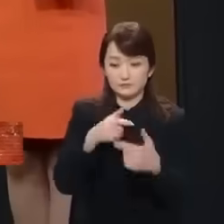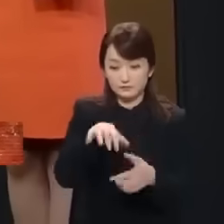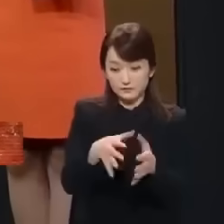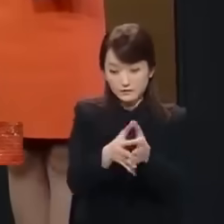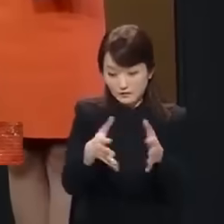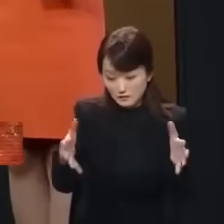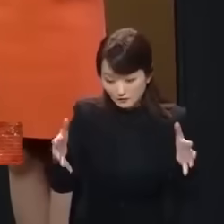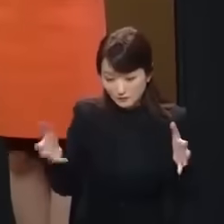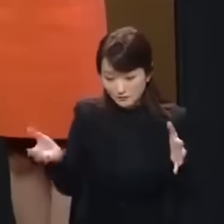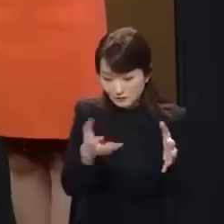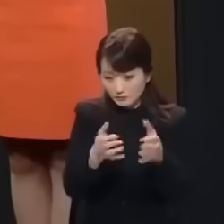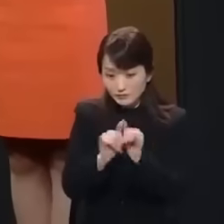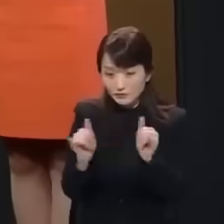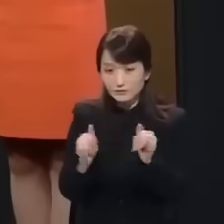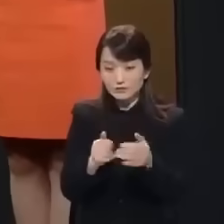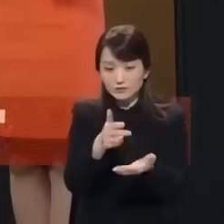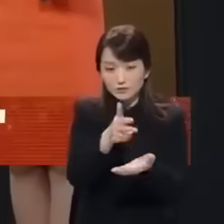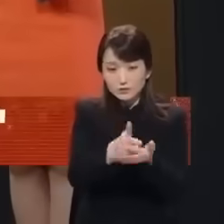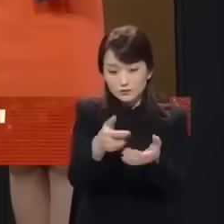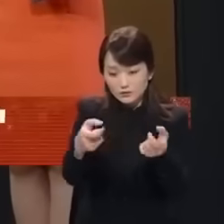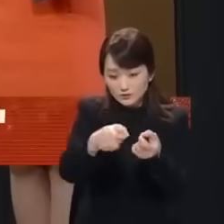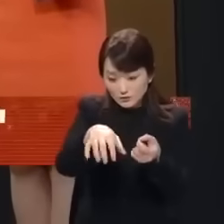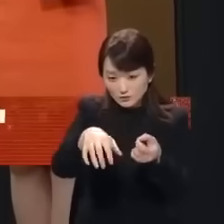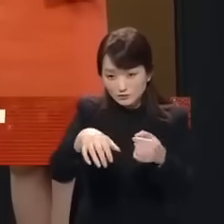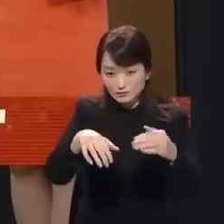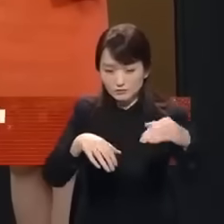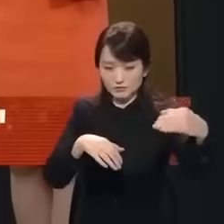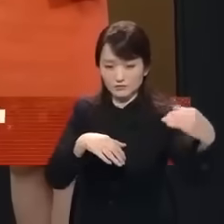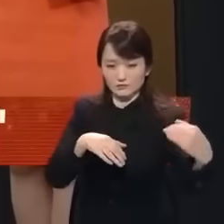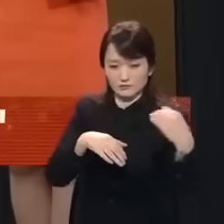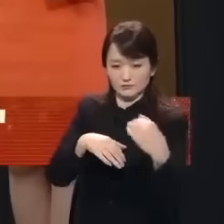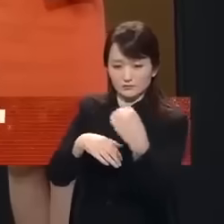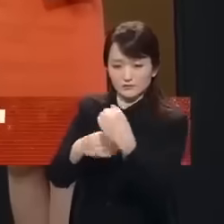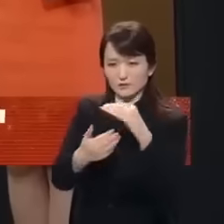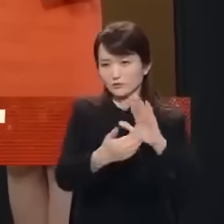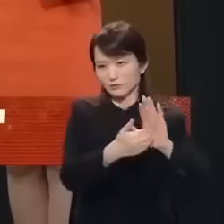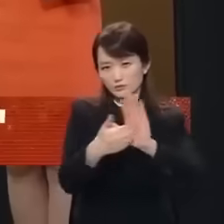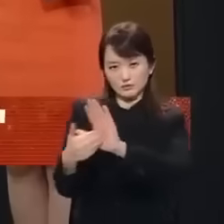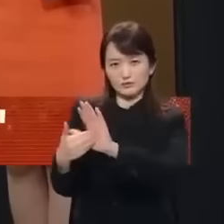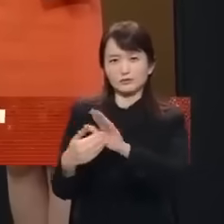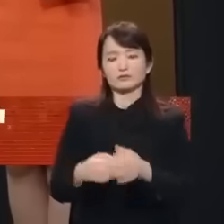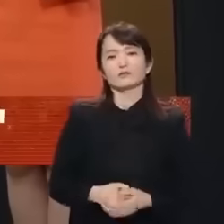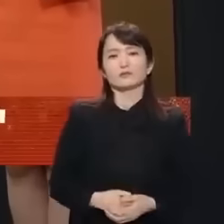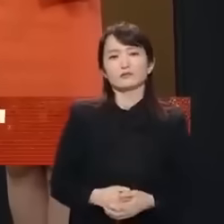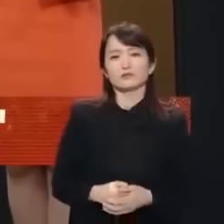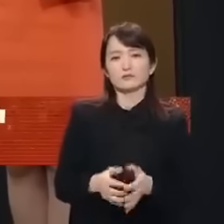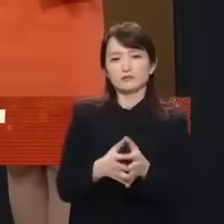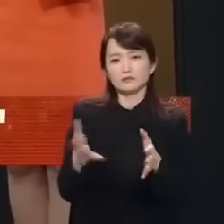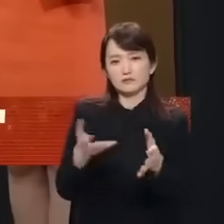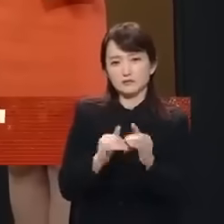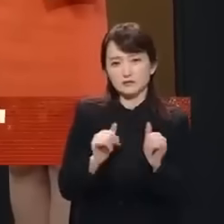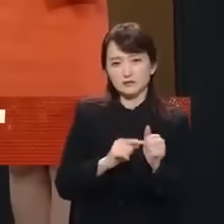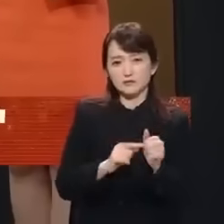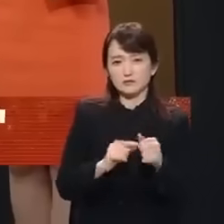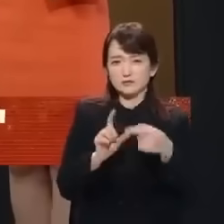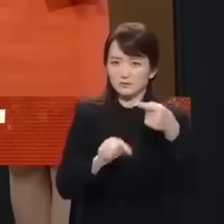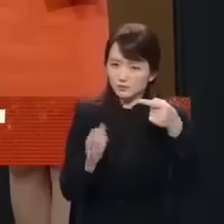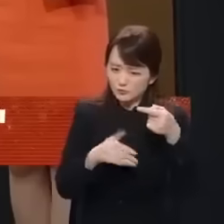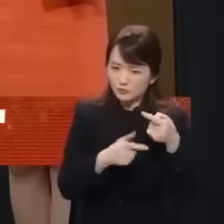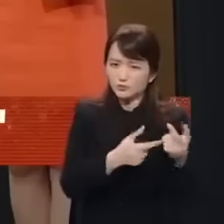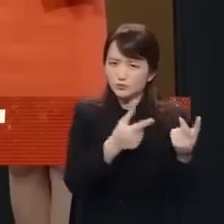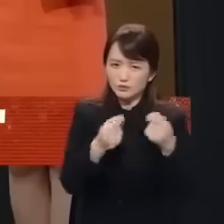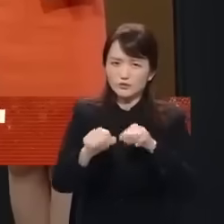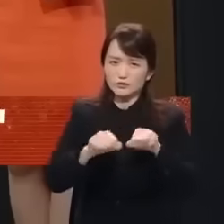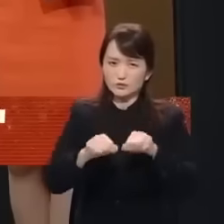아파트 입주민이 주차장 입구를 차로 가로막는 일이 발생했습니다. 해당 입주민은 지난달부터 같은